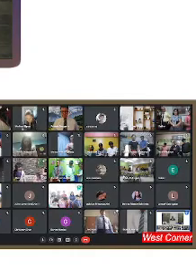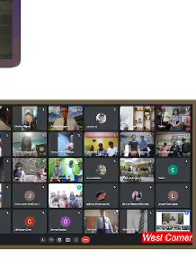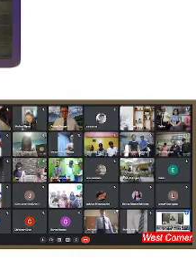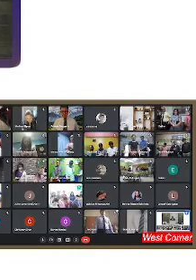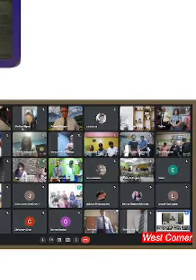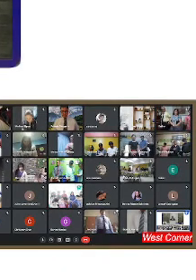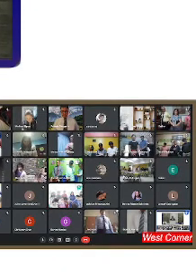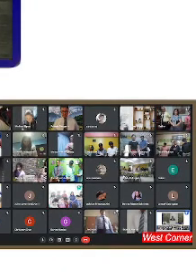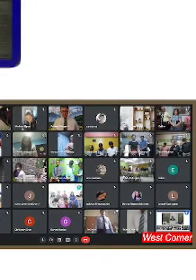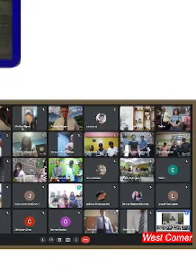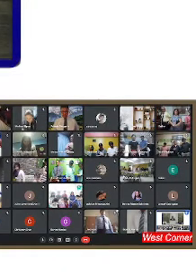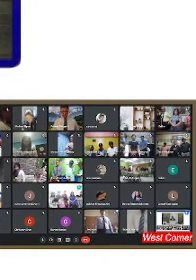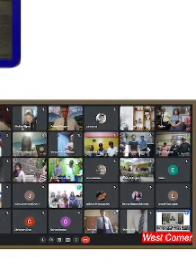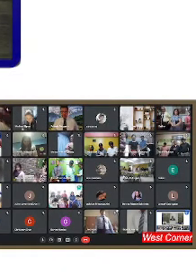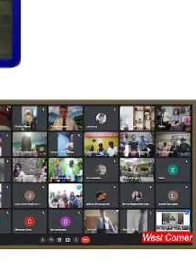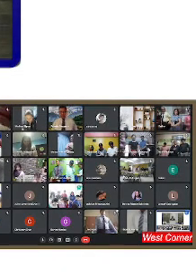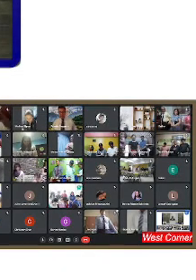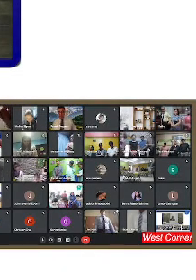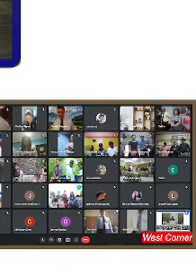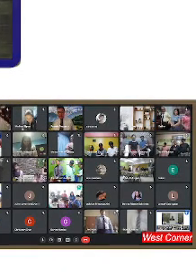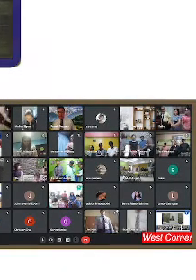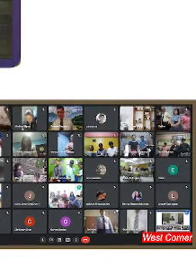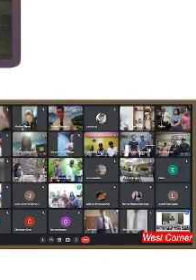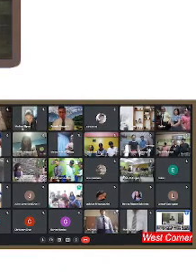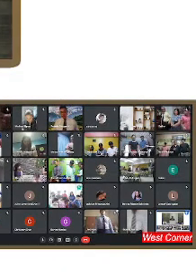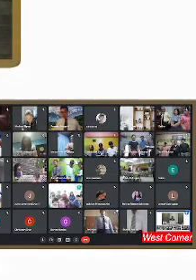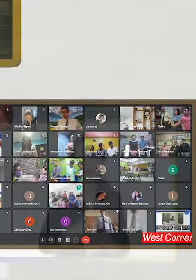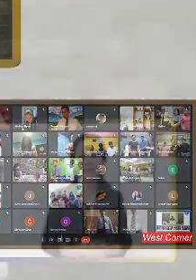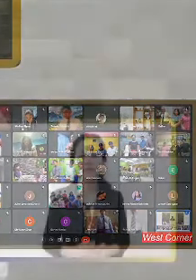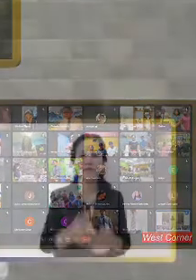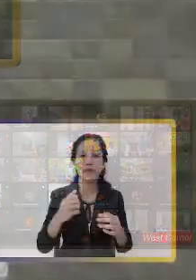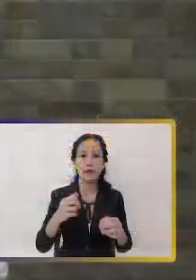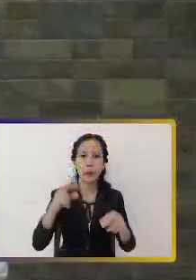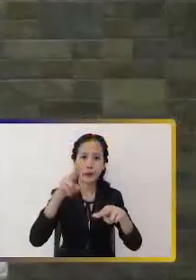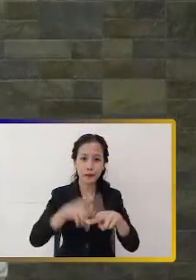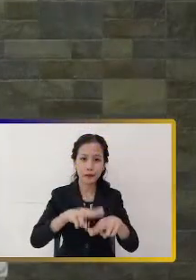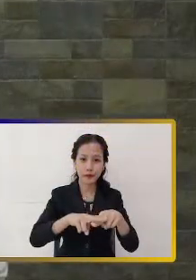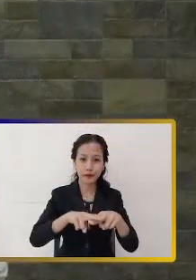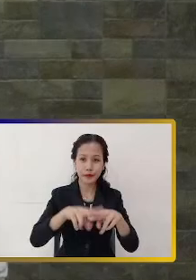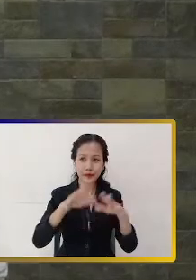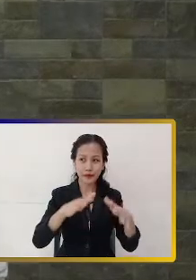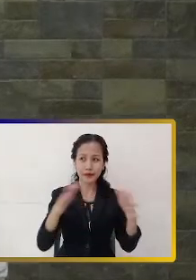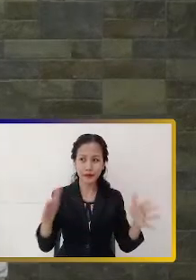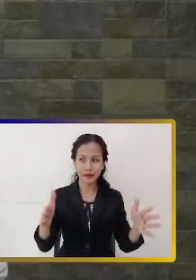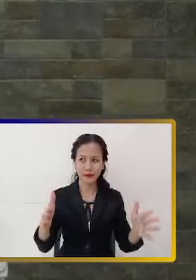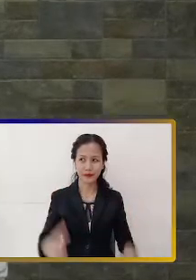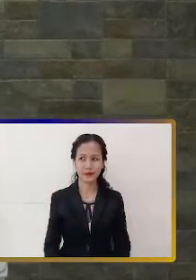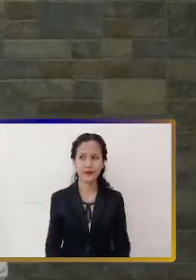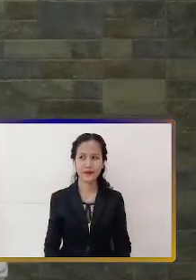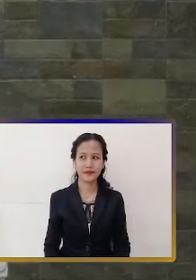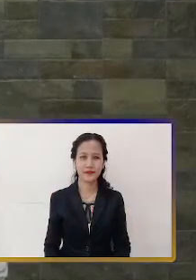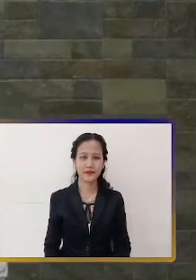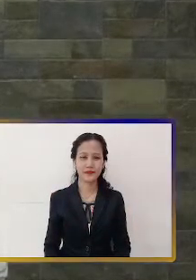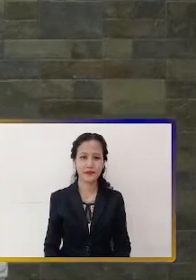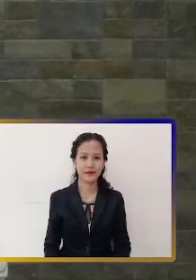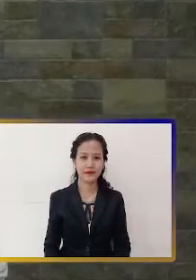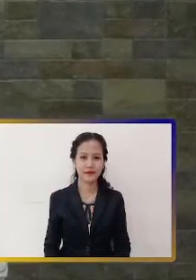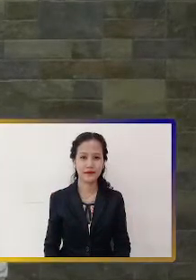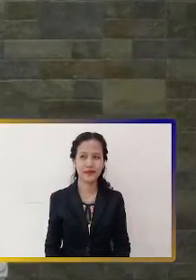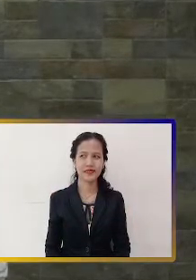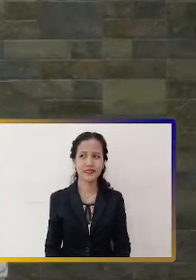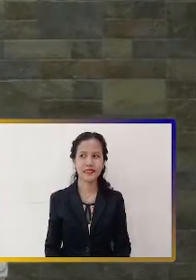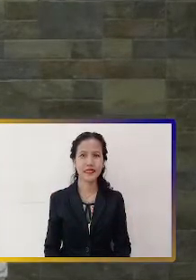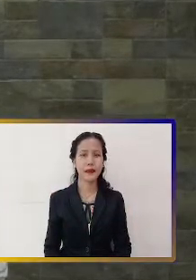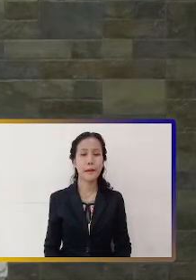aming dalangin. Amen. All right. Thank you. You may be seated in the presence of our God. All